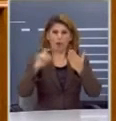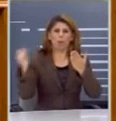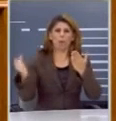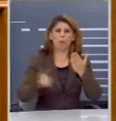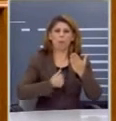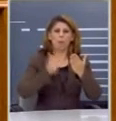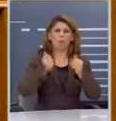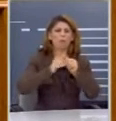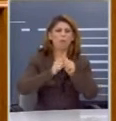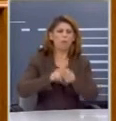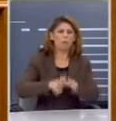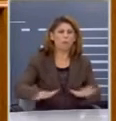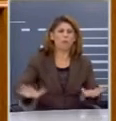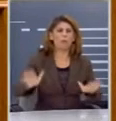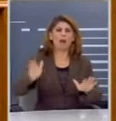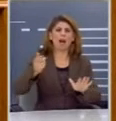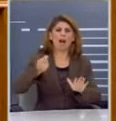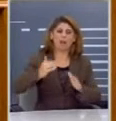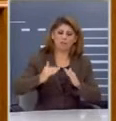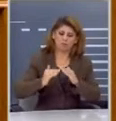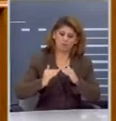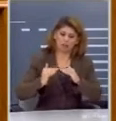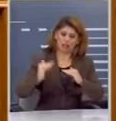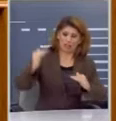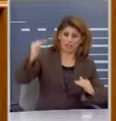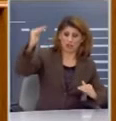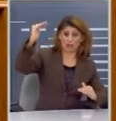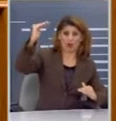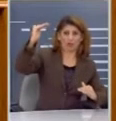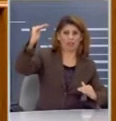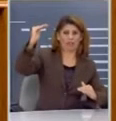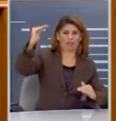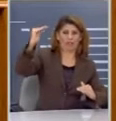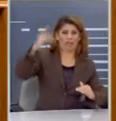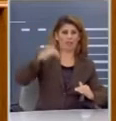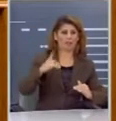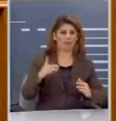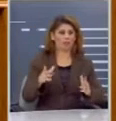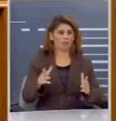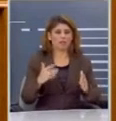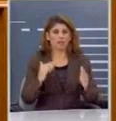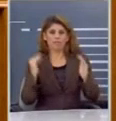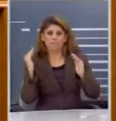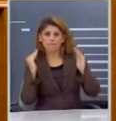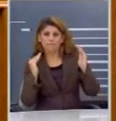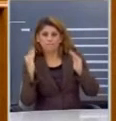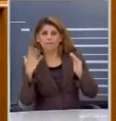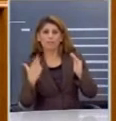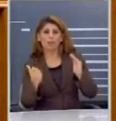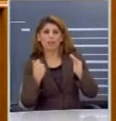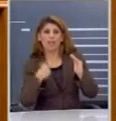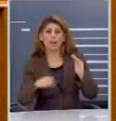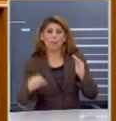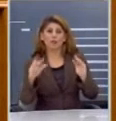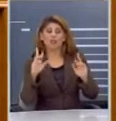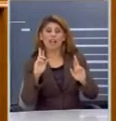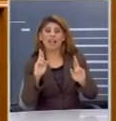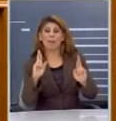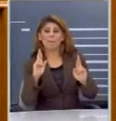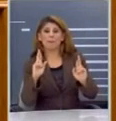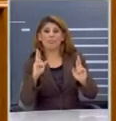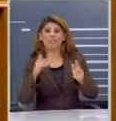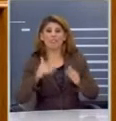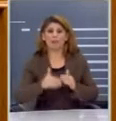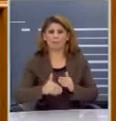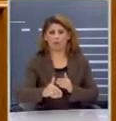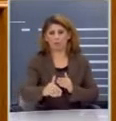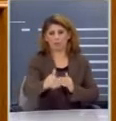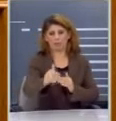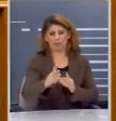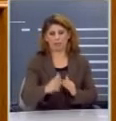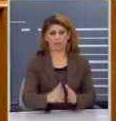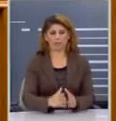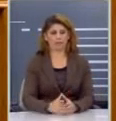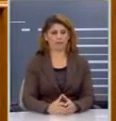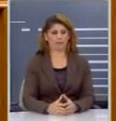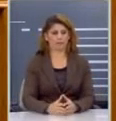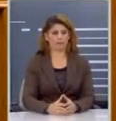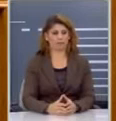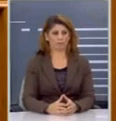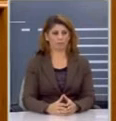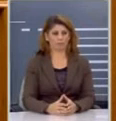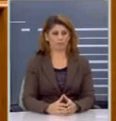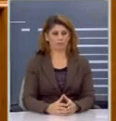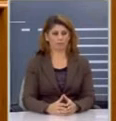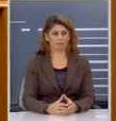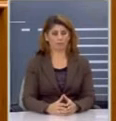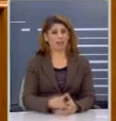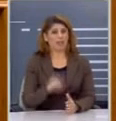αυξανόμενη ανισότητα και στην ανασφάλεια που προκαλεί η απουσία ελπίδας και προοπτικής. Και πρώτοι